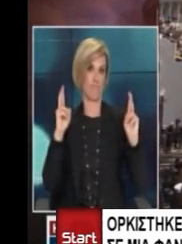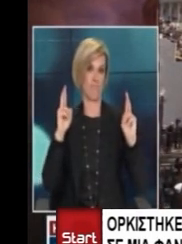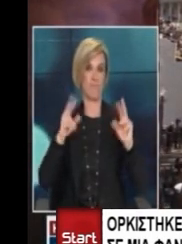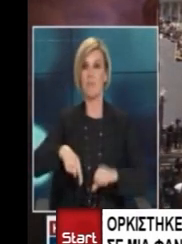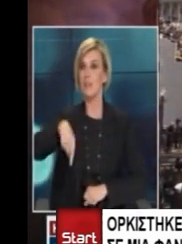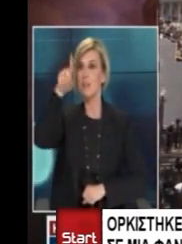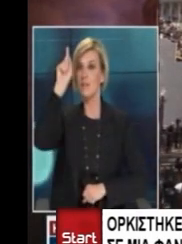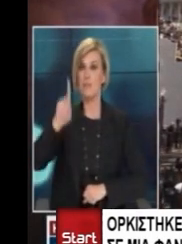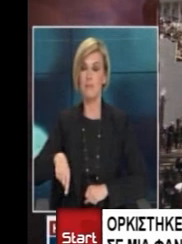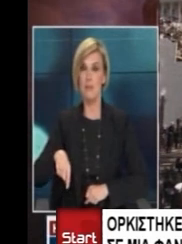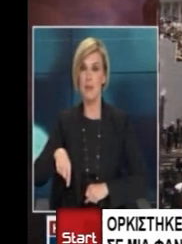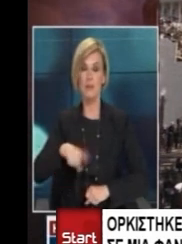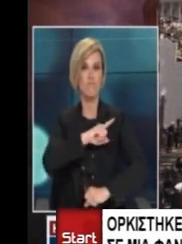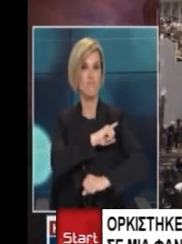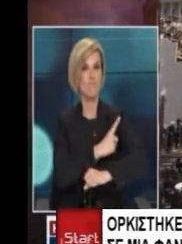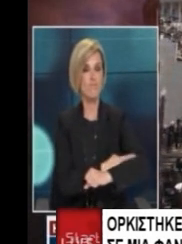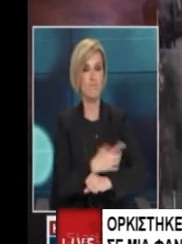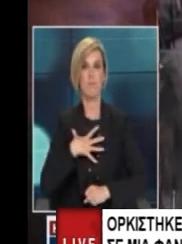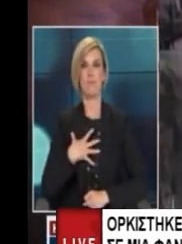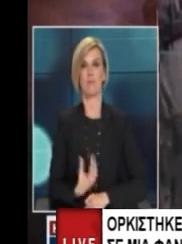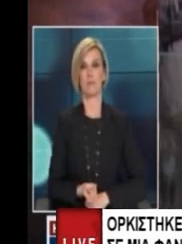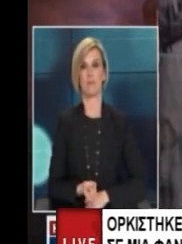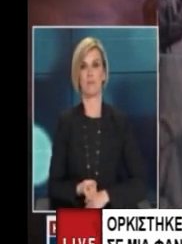μέρα ανθεκτικότητας και εμπιστοσύνης.